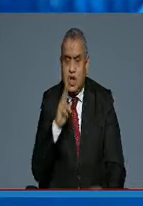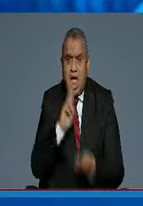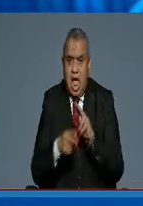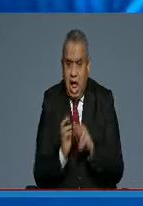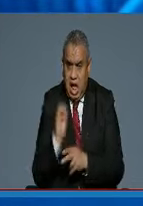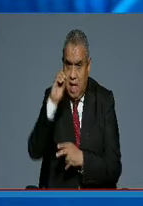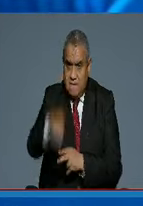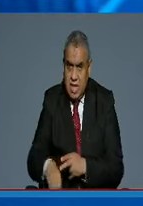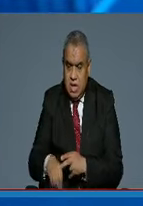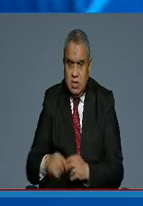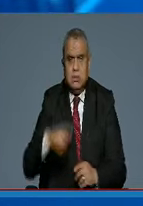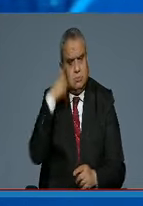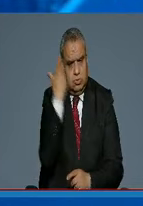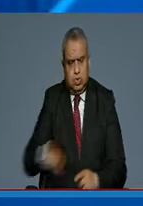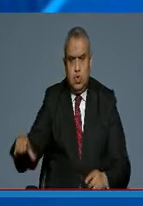جاهز